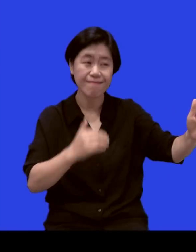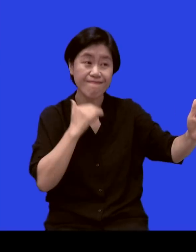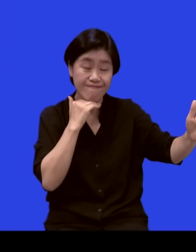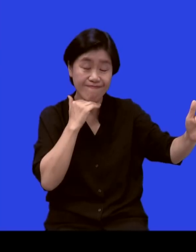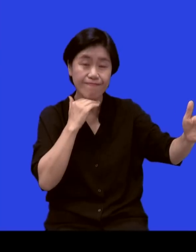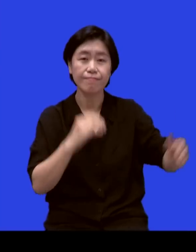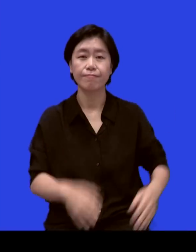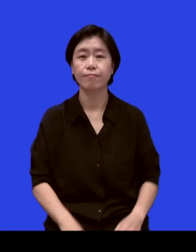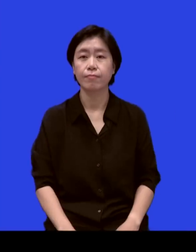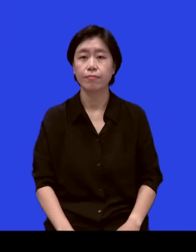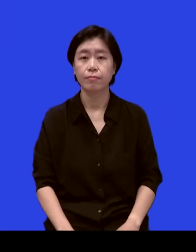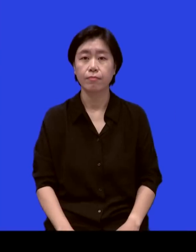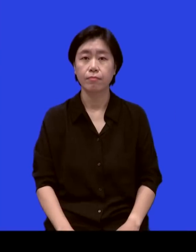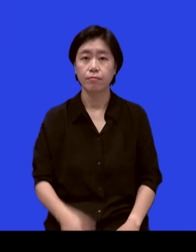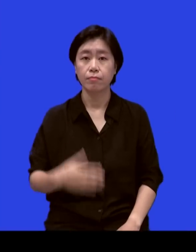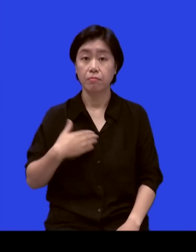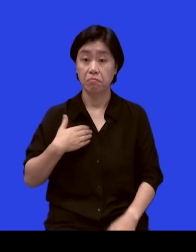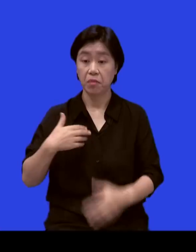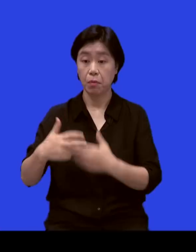앉아서 이제 얘기를 했죠.